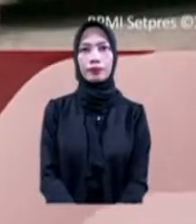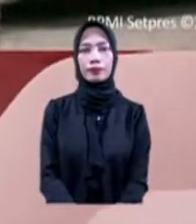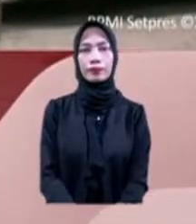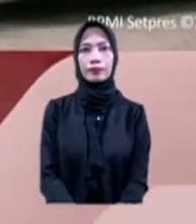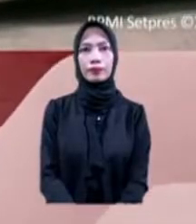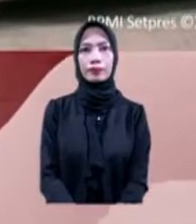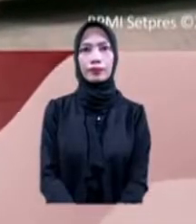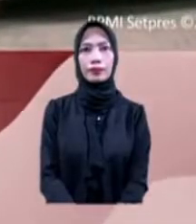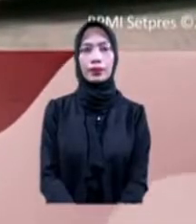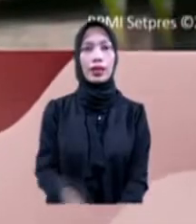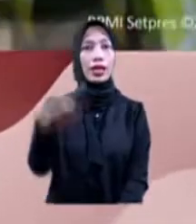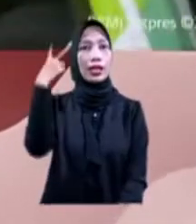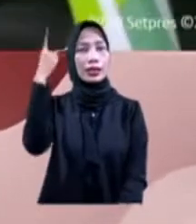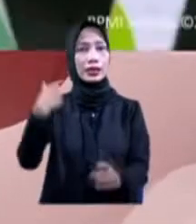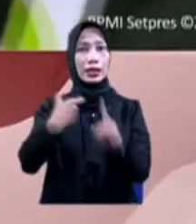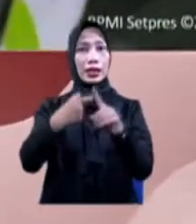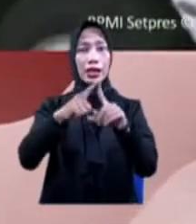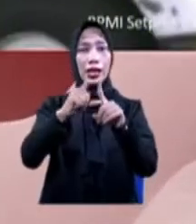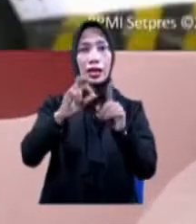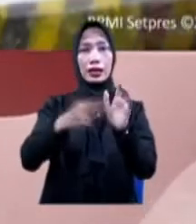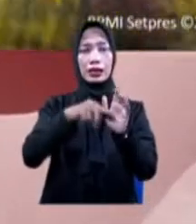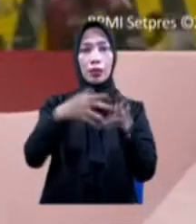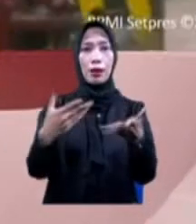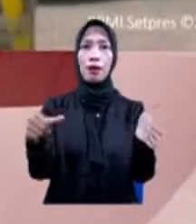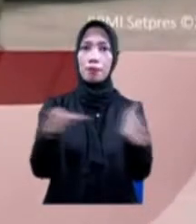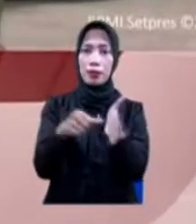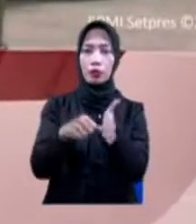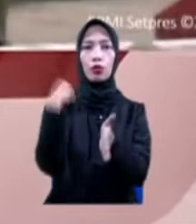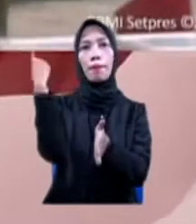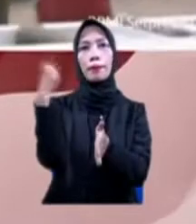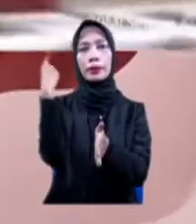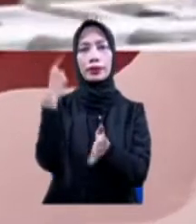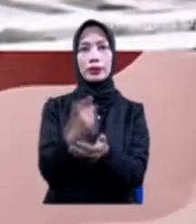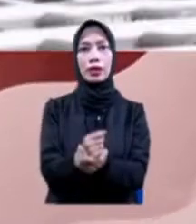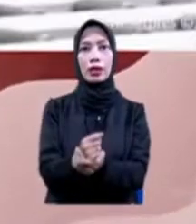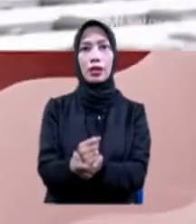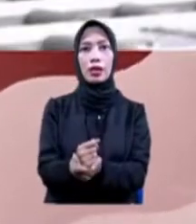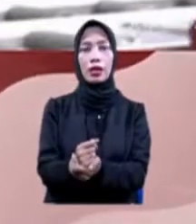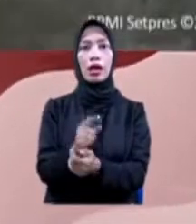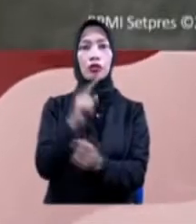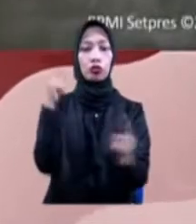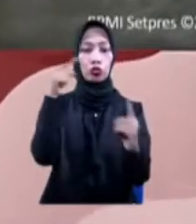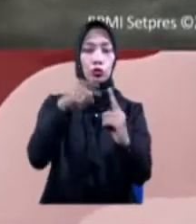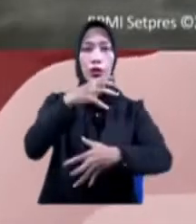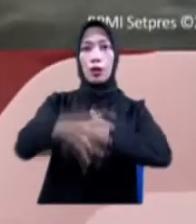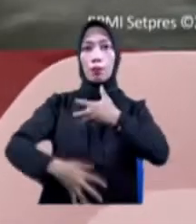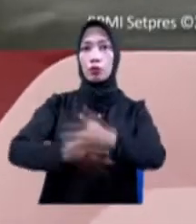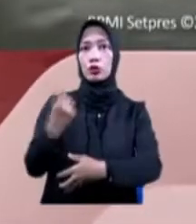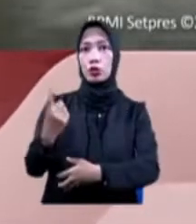niatan daripada Kadin ini kan untuk bisa membantu pemerintah ya, jadi supaya pelaku usaha swasta juga bisa mendukung